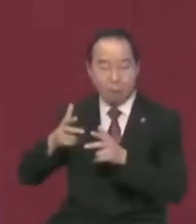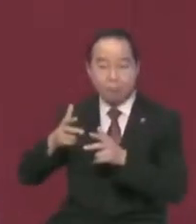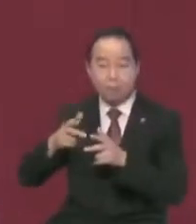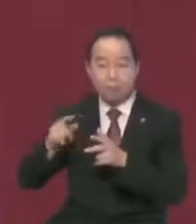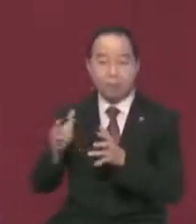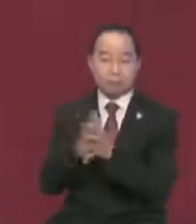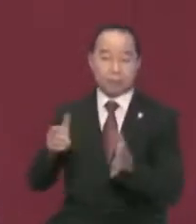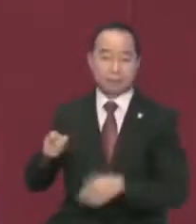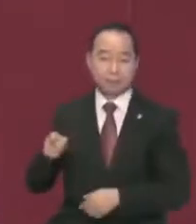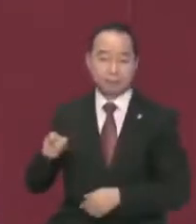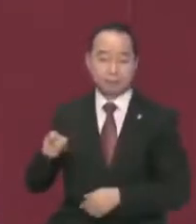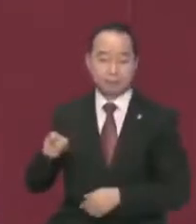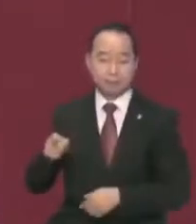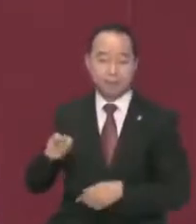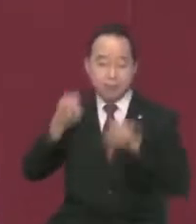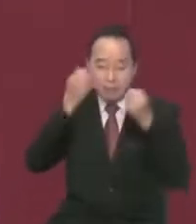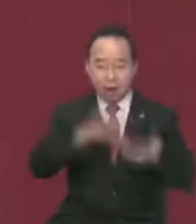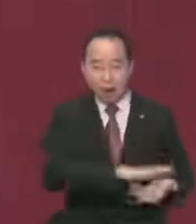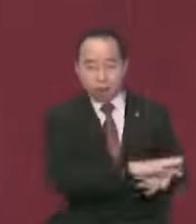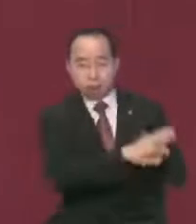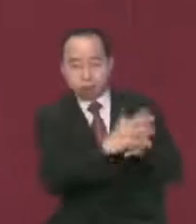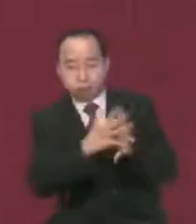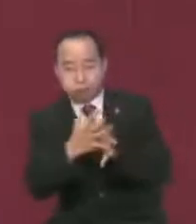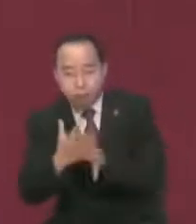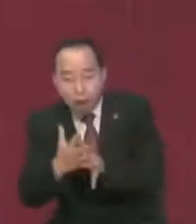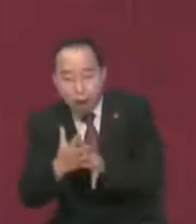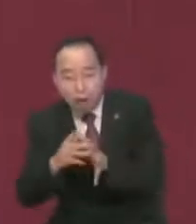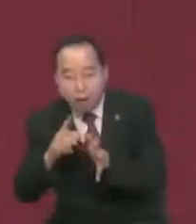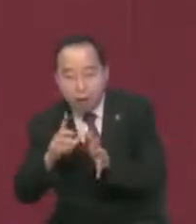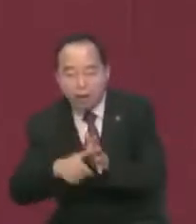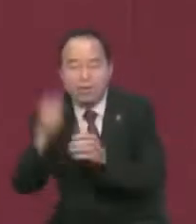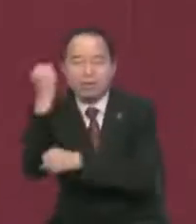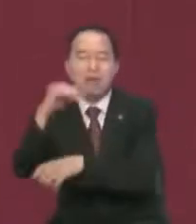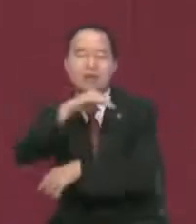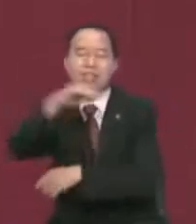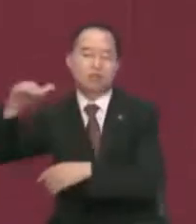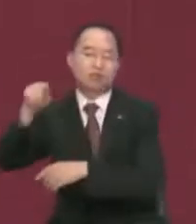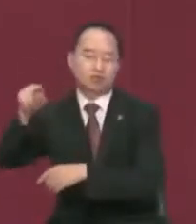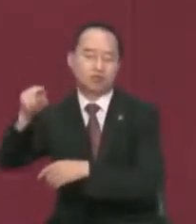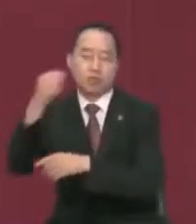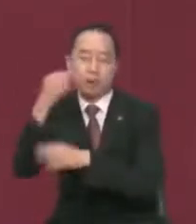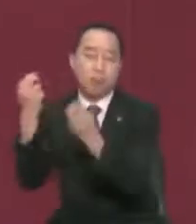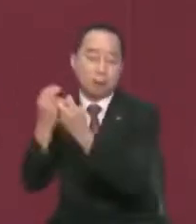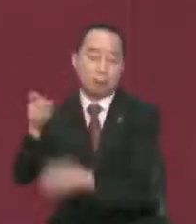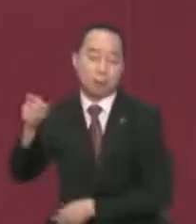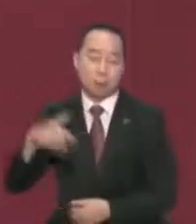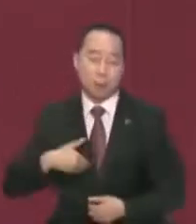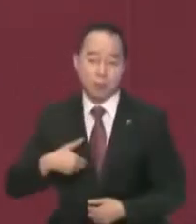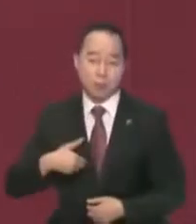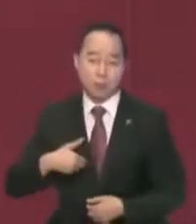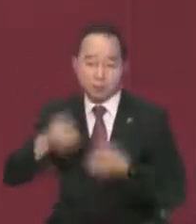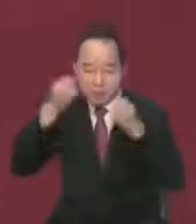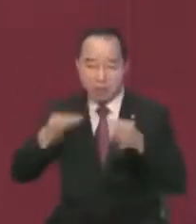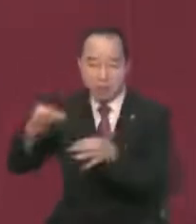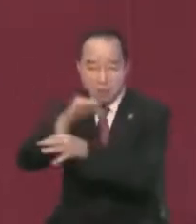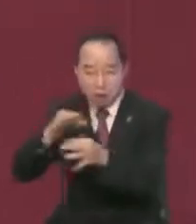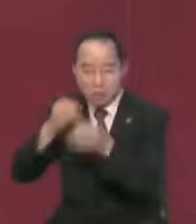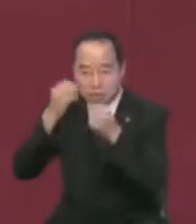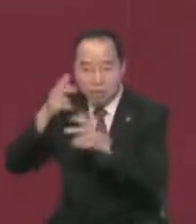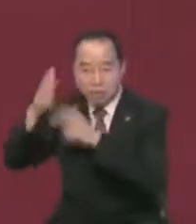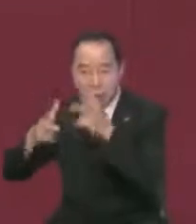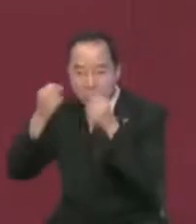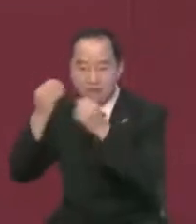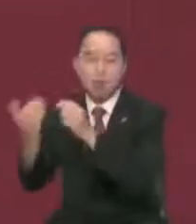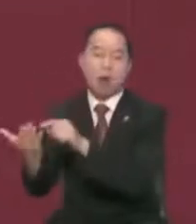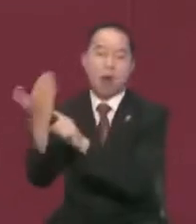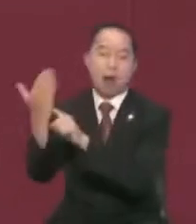대전환은 새로운 질서, 새로운 기준을 인류에게 강요할 것입니다. 새로운 경제, 새로운 산업을 출현시킬